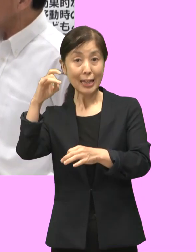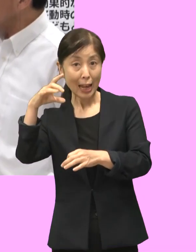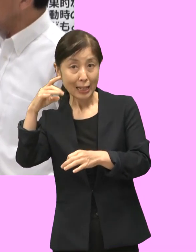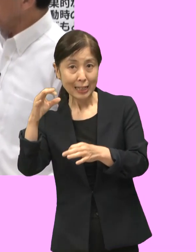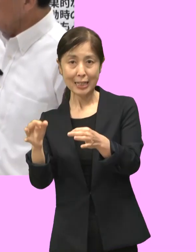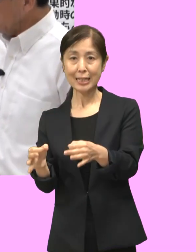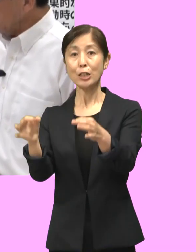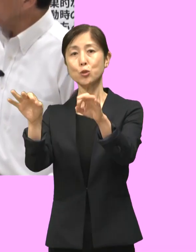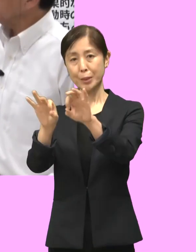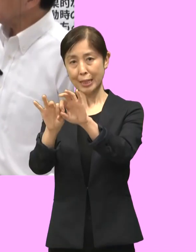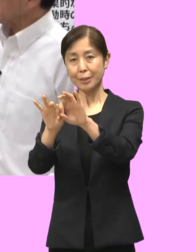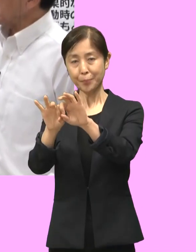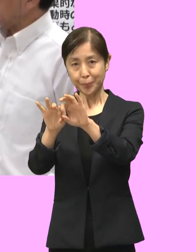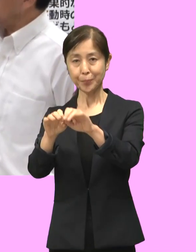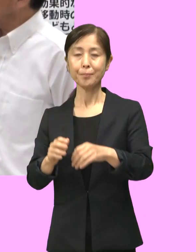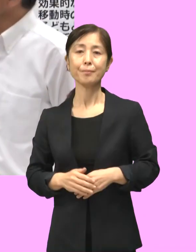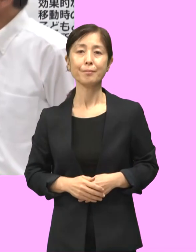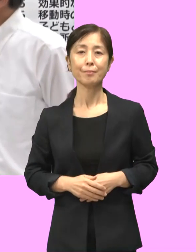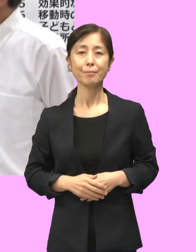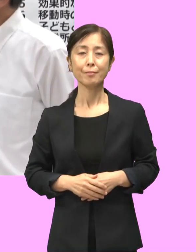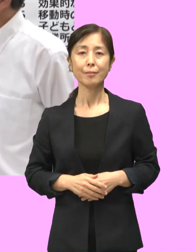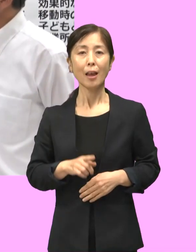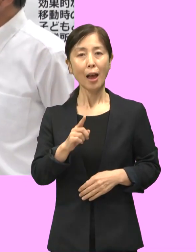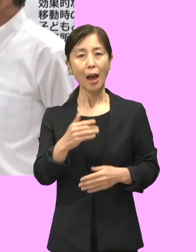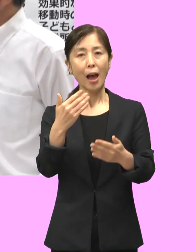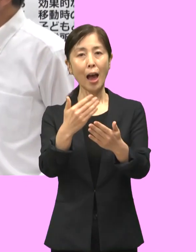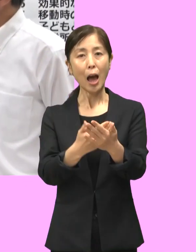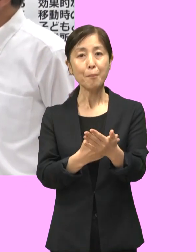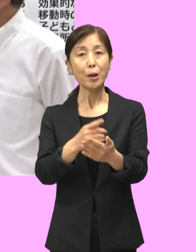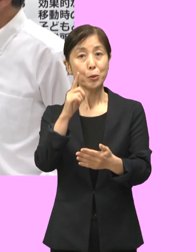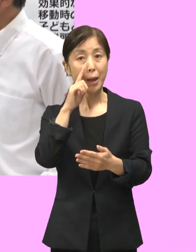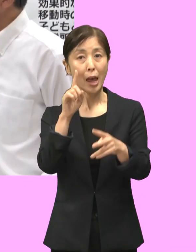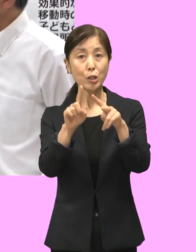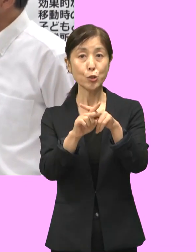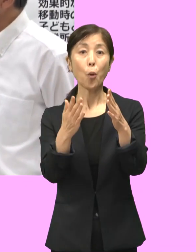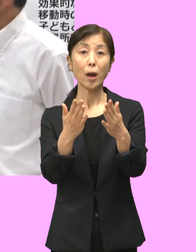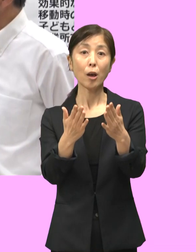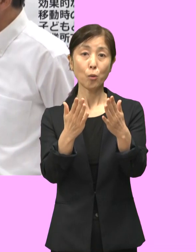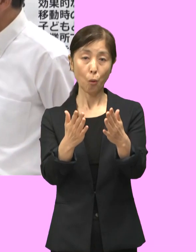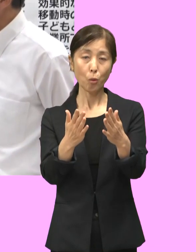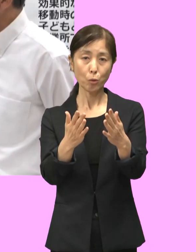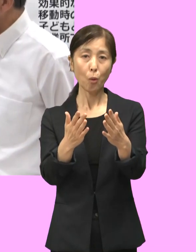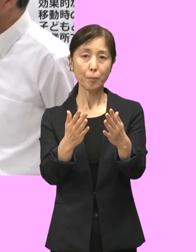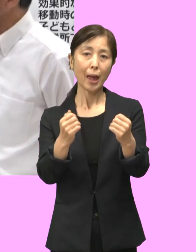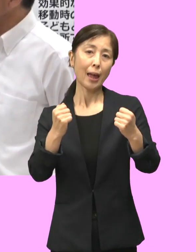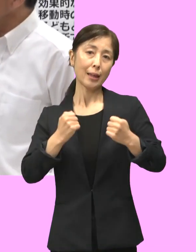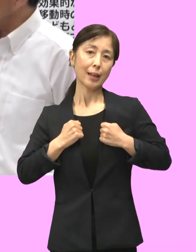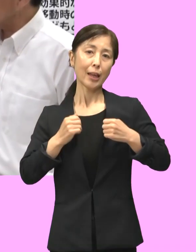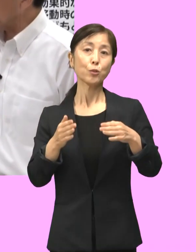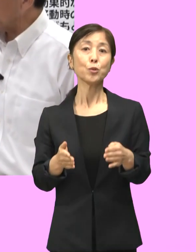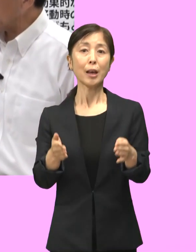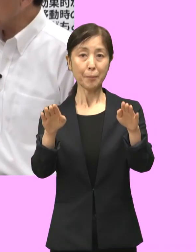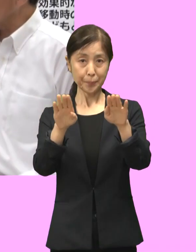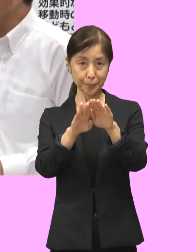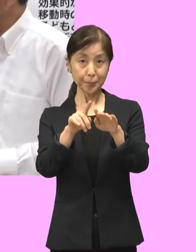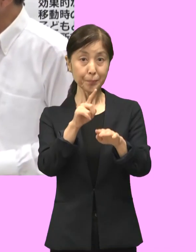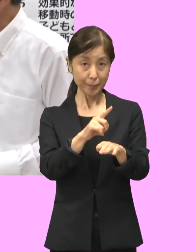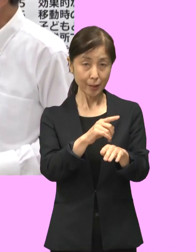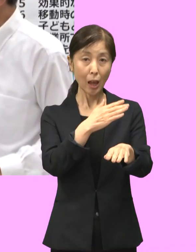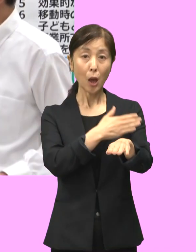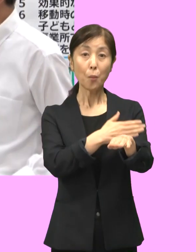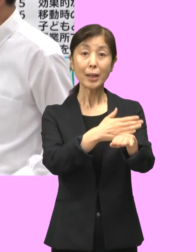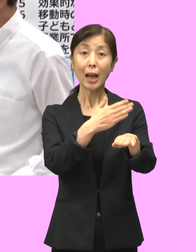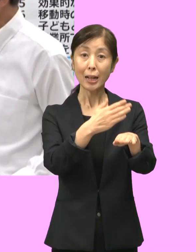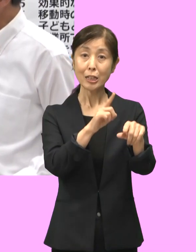方ですね、それから余目小学校の運動場、屋内運動場体育館、それから渡里中学校